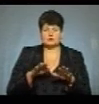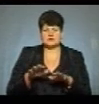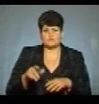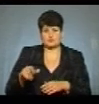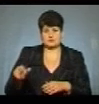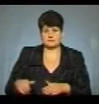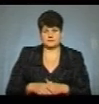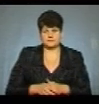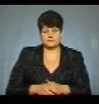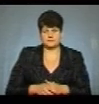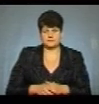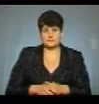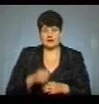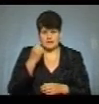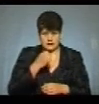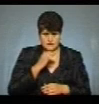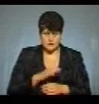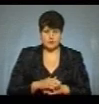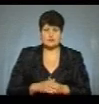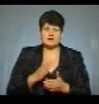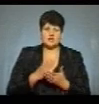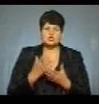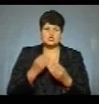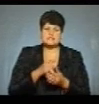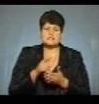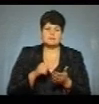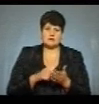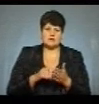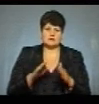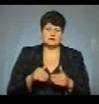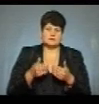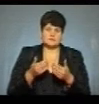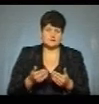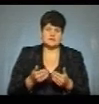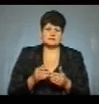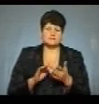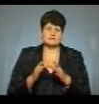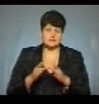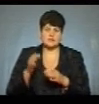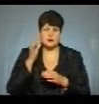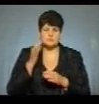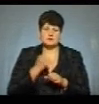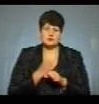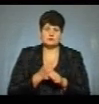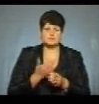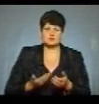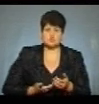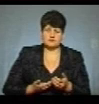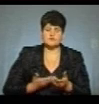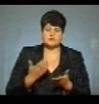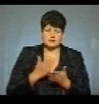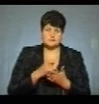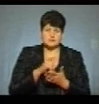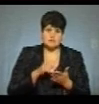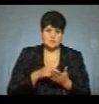осіб. Дякую. Є ще запитання, яке до нас надійшло з мережі, але я нагадую, що працюємо наживо. Якщо у вас є